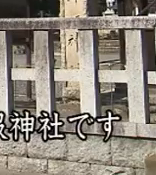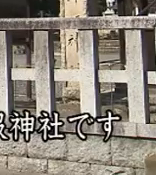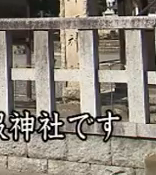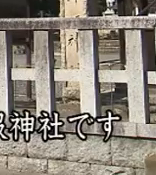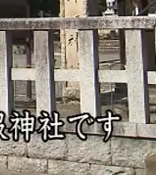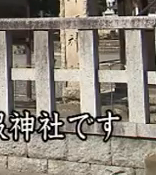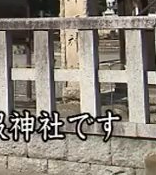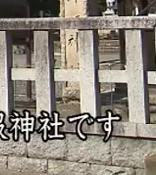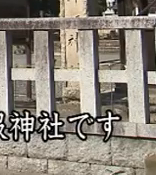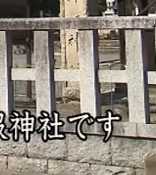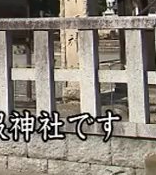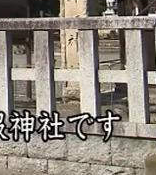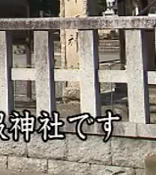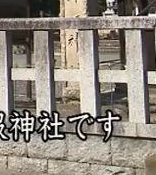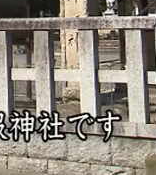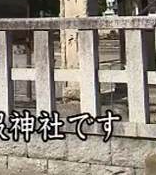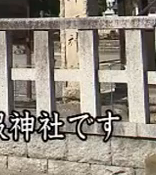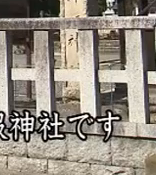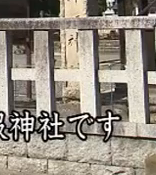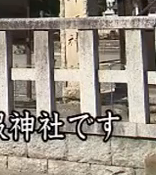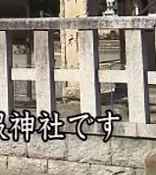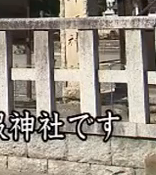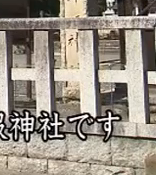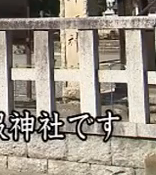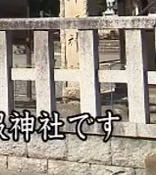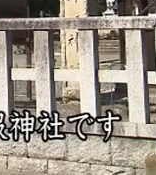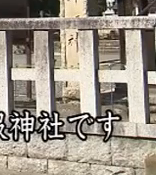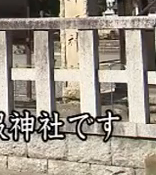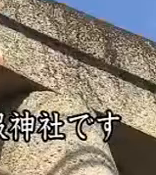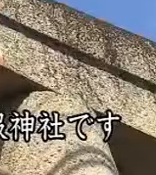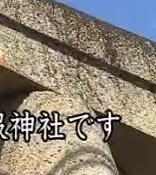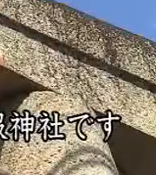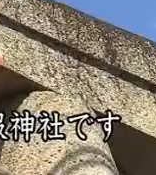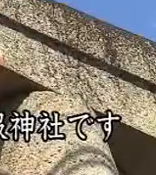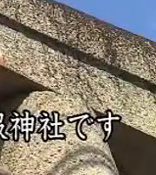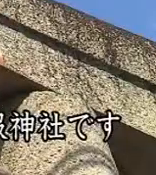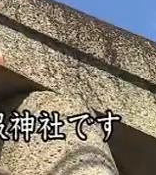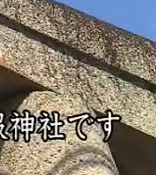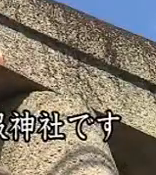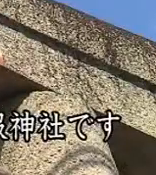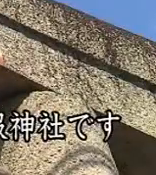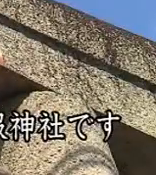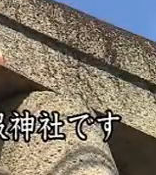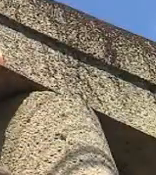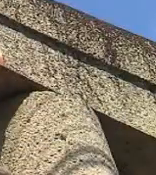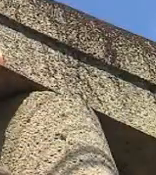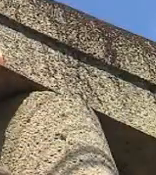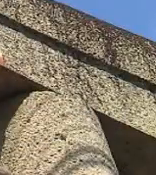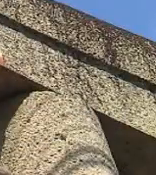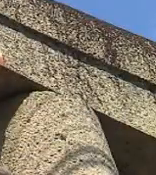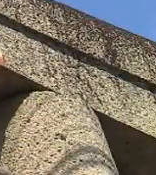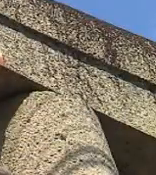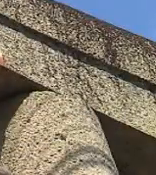最初に訪れたのは服部の地名由来の神社、神福神社です。